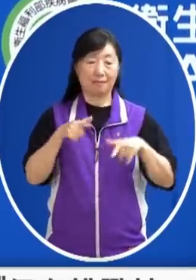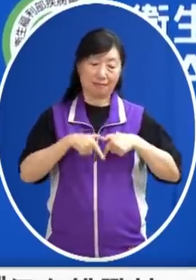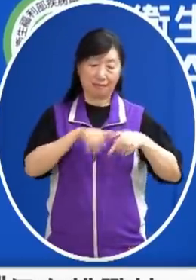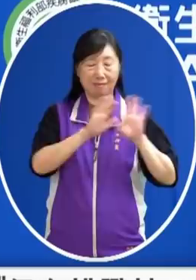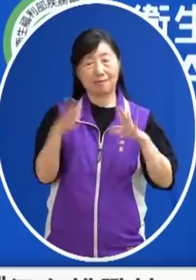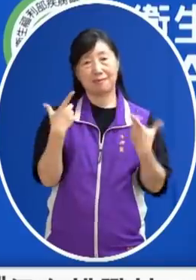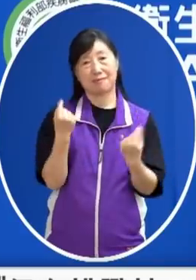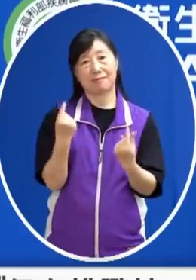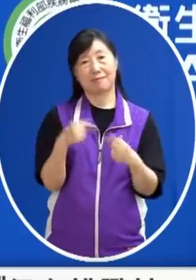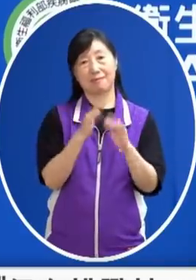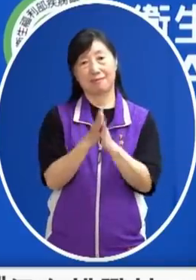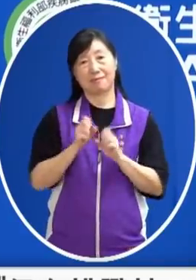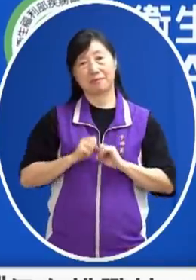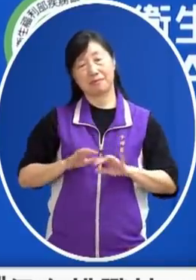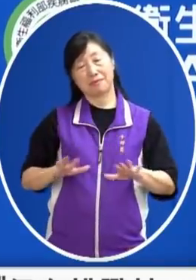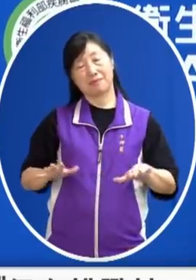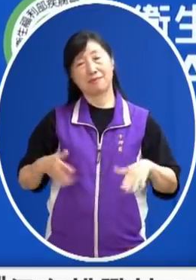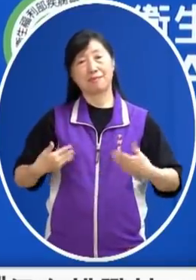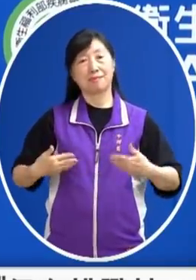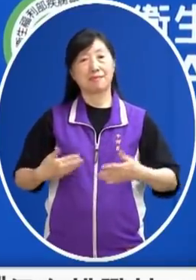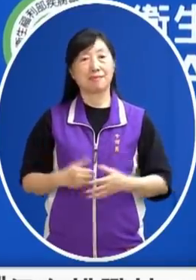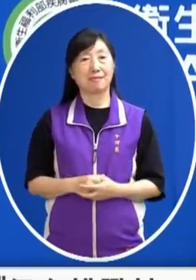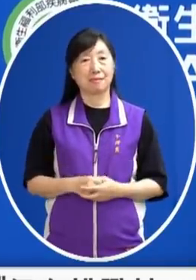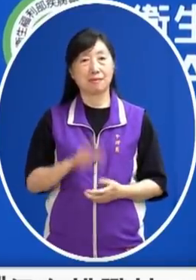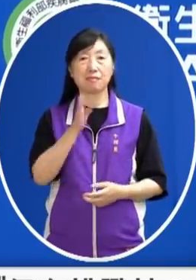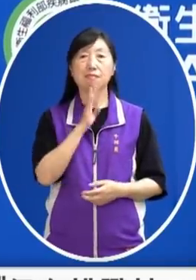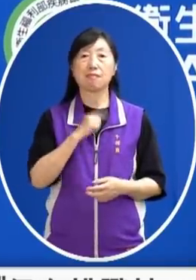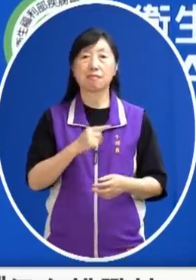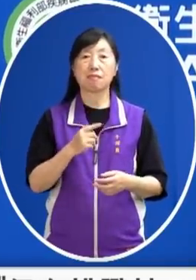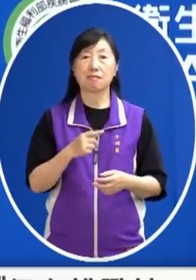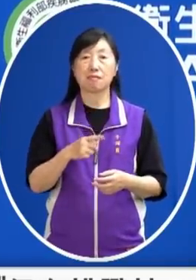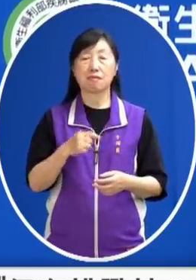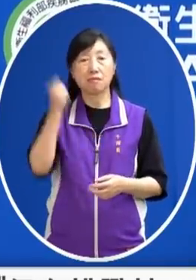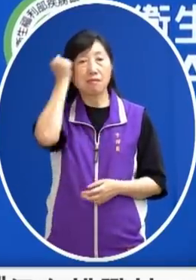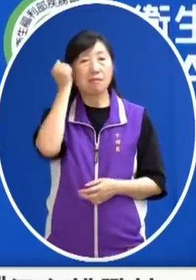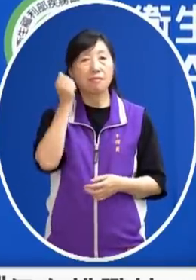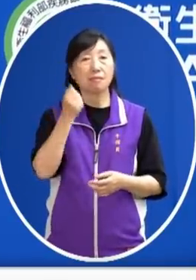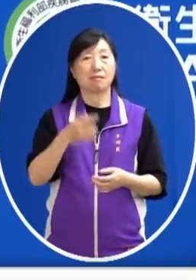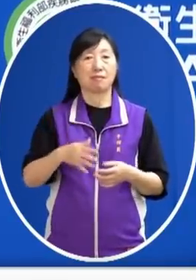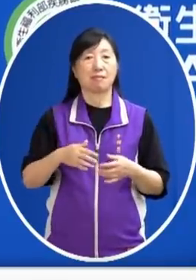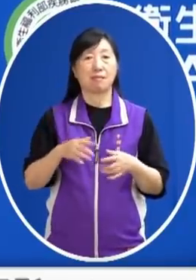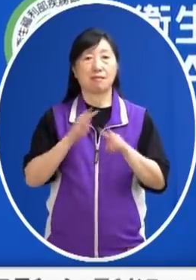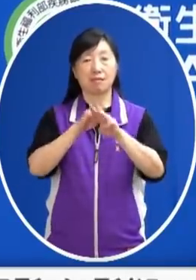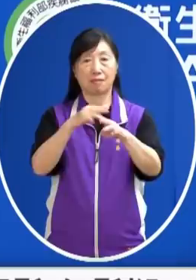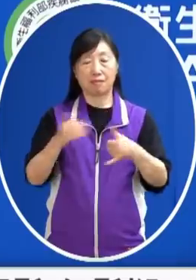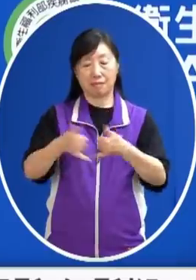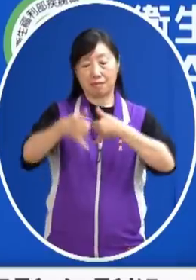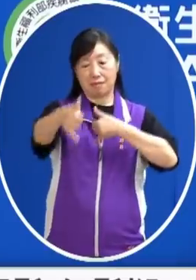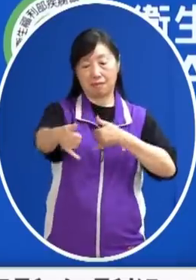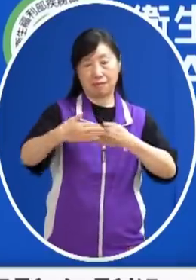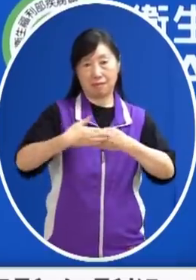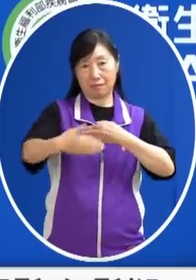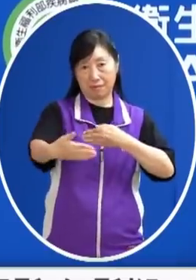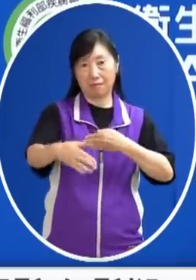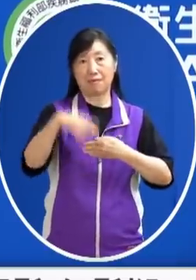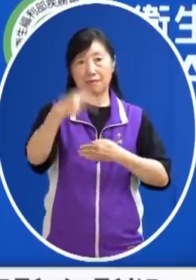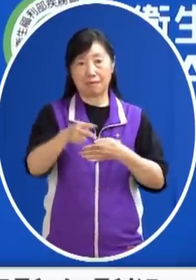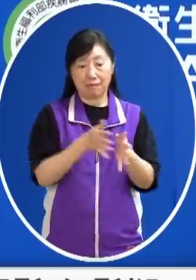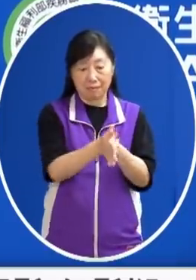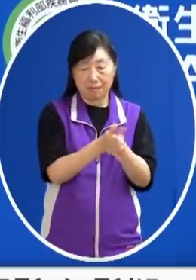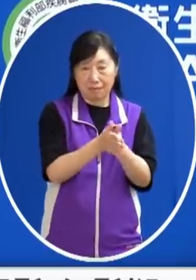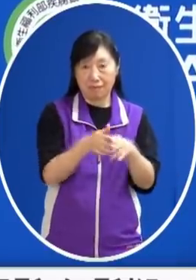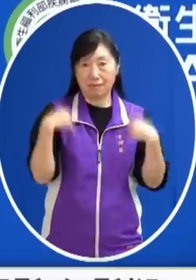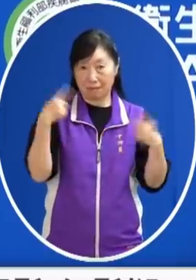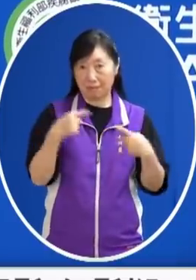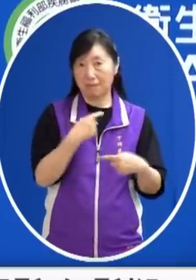好，心情放轻松。那但是呢，我们的社交距离好，那勤洗手，好，戴口罩，